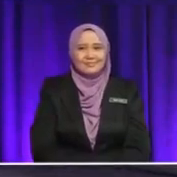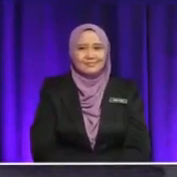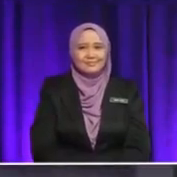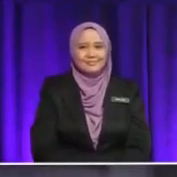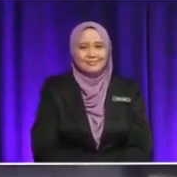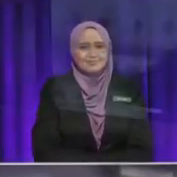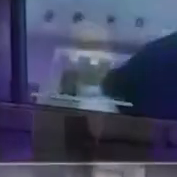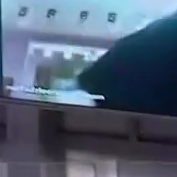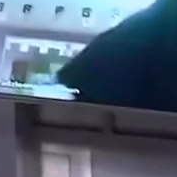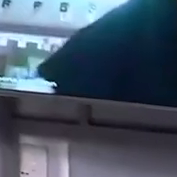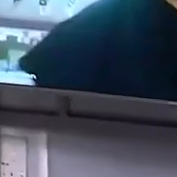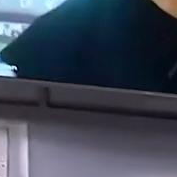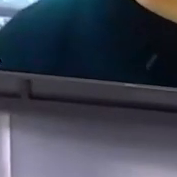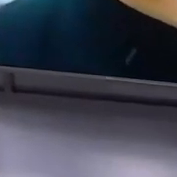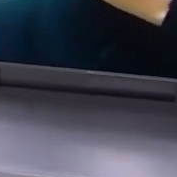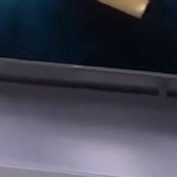nyentuh